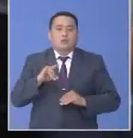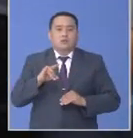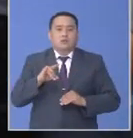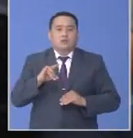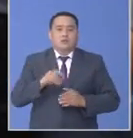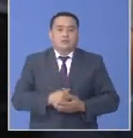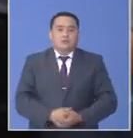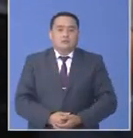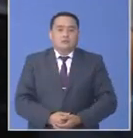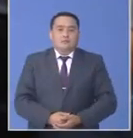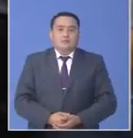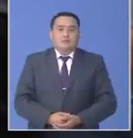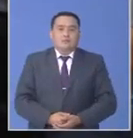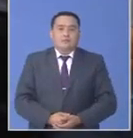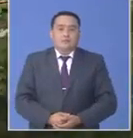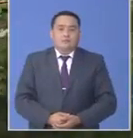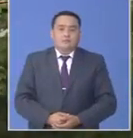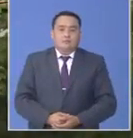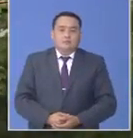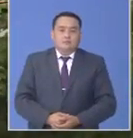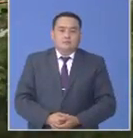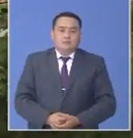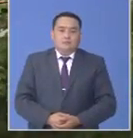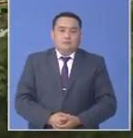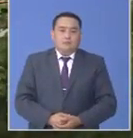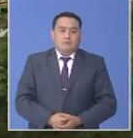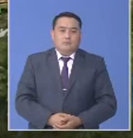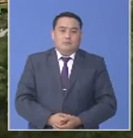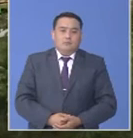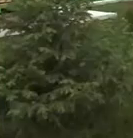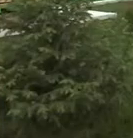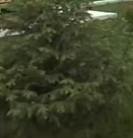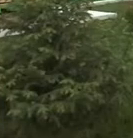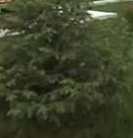Хаже. Гульназ Мустафа, Мавлен Несипеков, телеканал ЖТСУ, Панфиловский район.